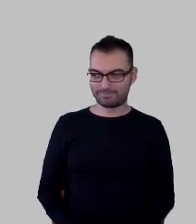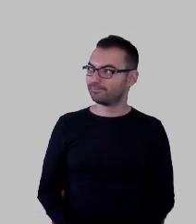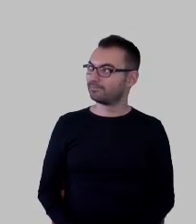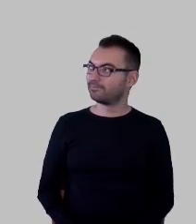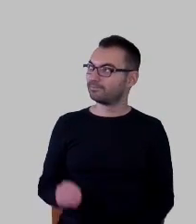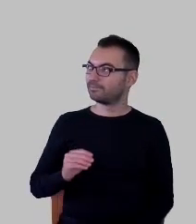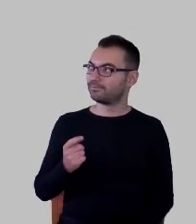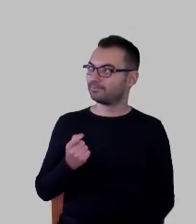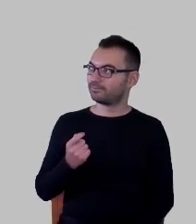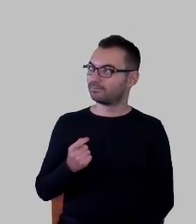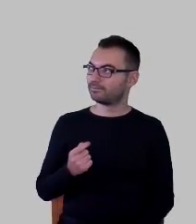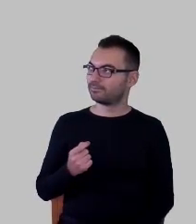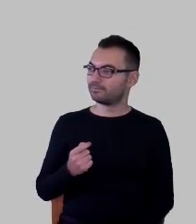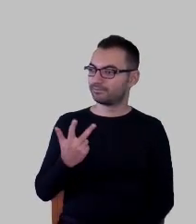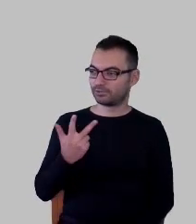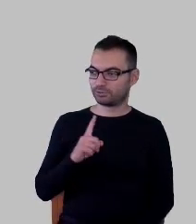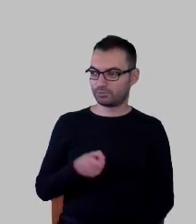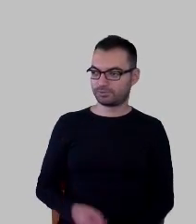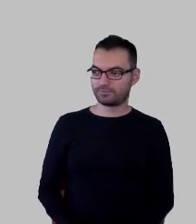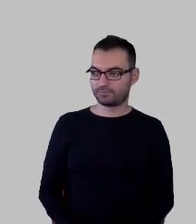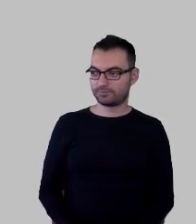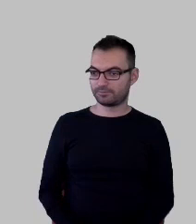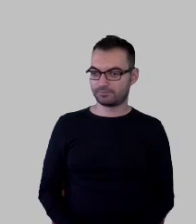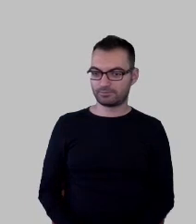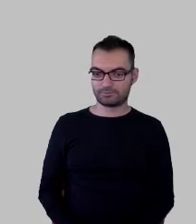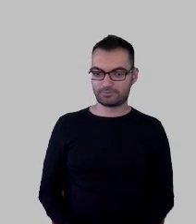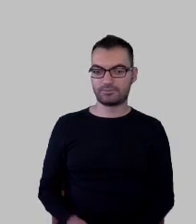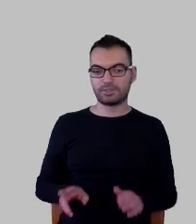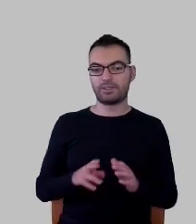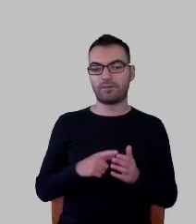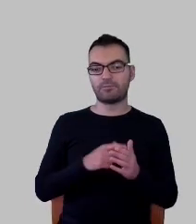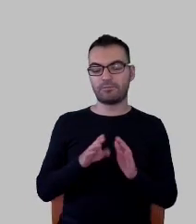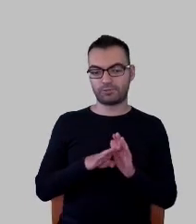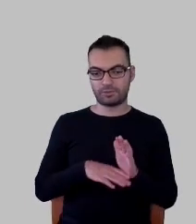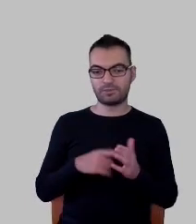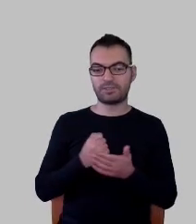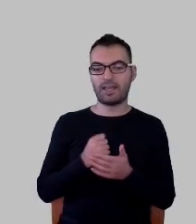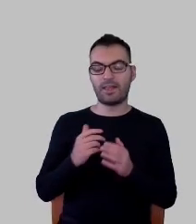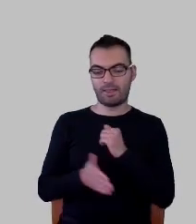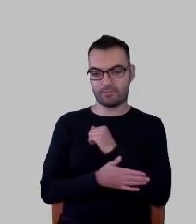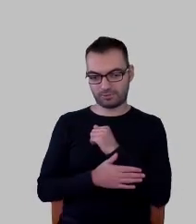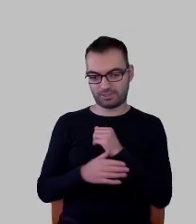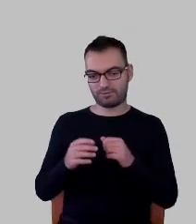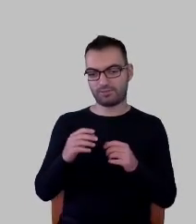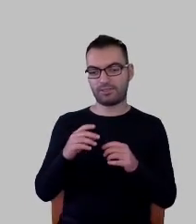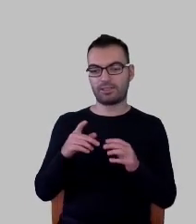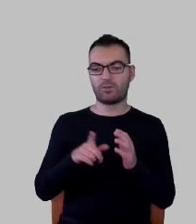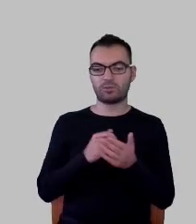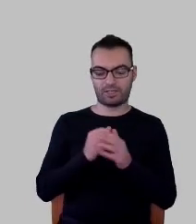Czy ja mogę jeszcze tak chwilkę? 3 minuty, dobrze. To są przepisy wydane na podstawie ustawy o systemie oświaty